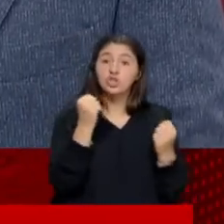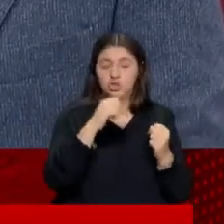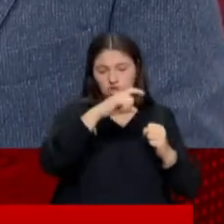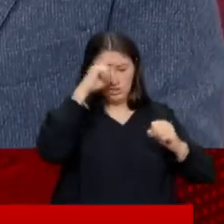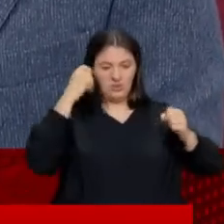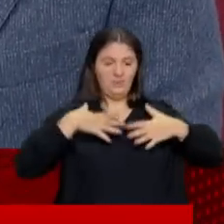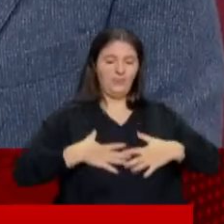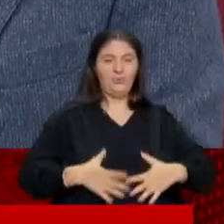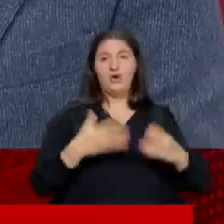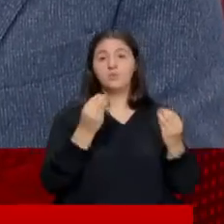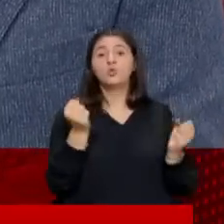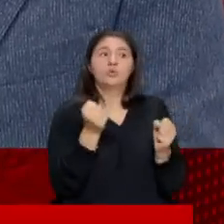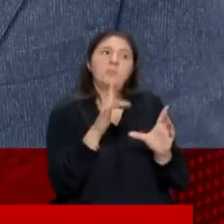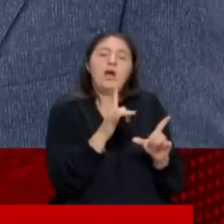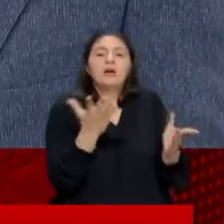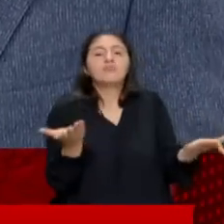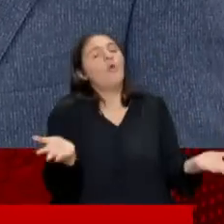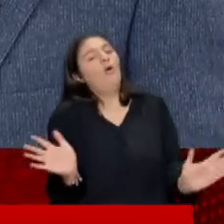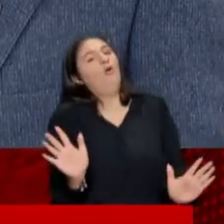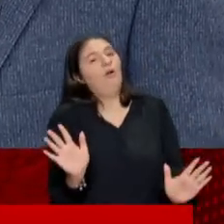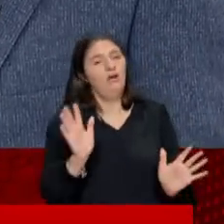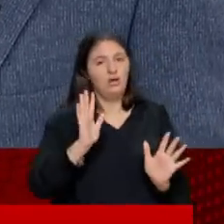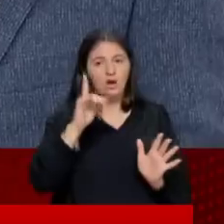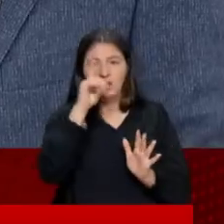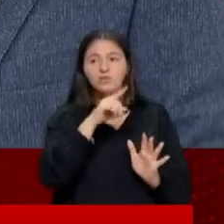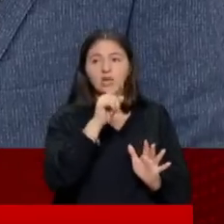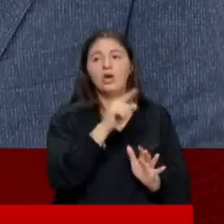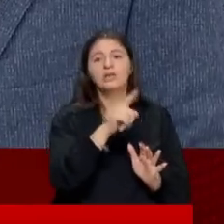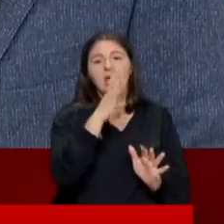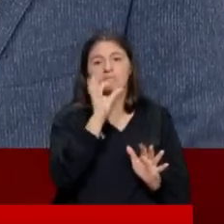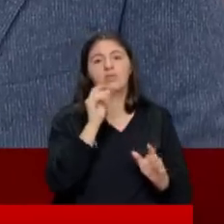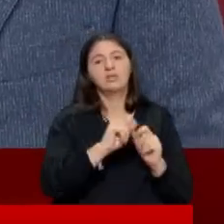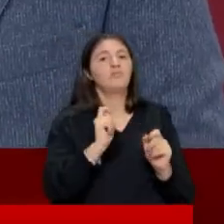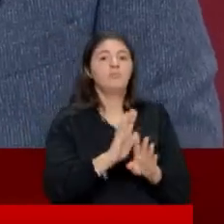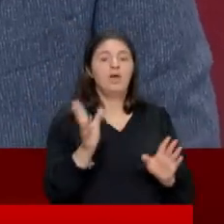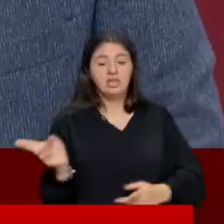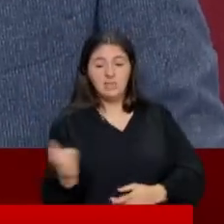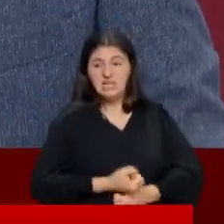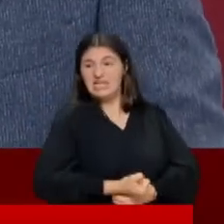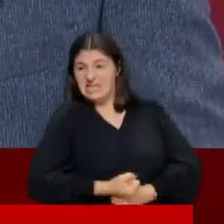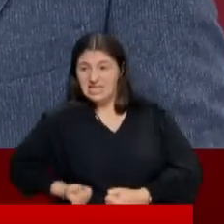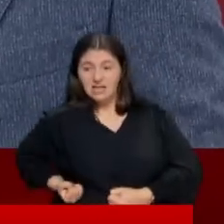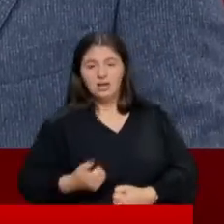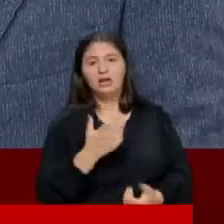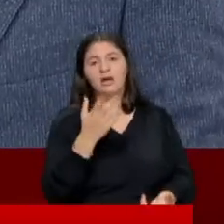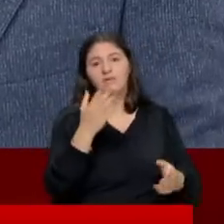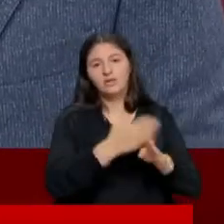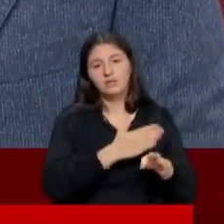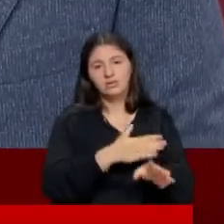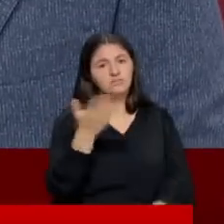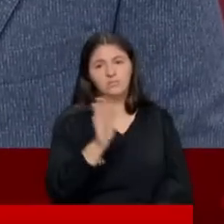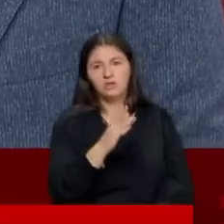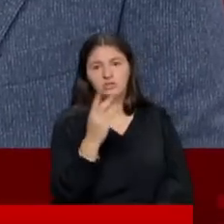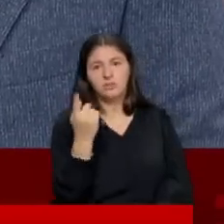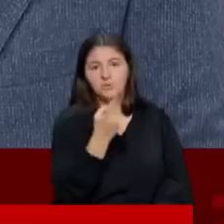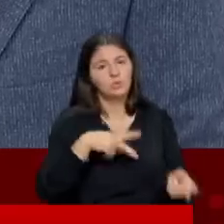ısınması gerekiyor üşümemeleri gerekiyor Dolayısıyla orada kimsede tasarruf yapmıyor kemeri sıkan yine vatandaş Başka da